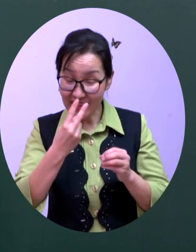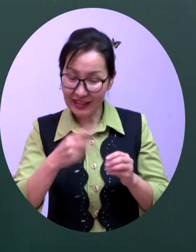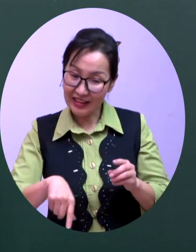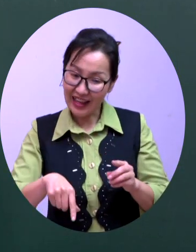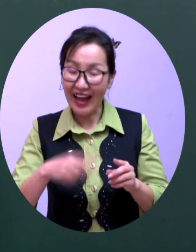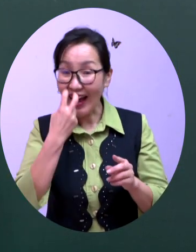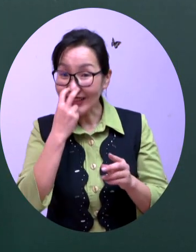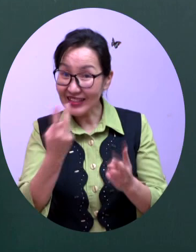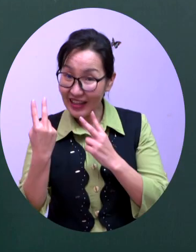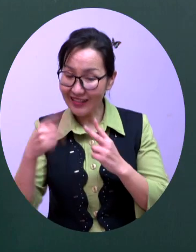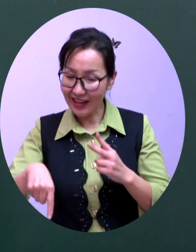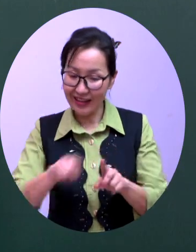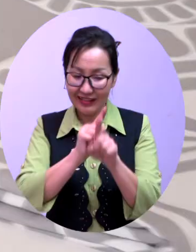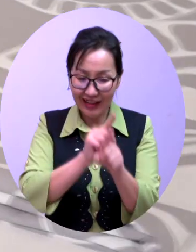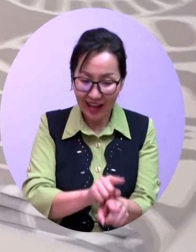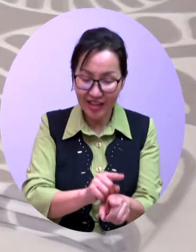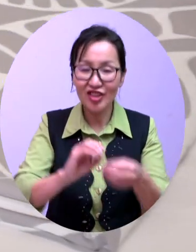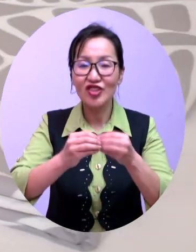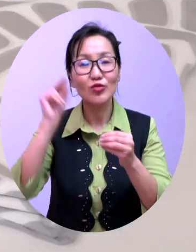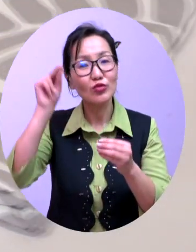дагаад хийж сураарай хүүхдүүдээ.